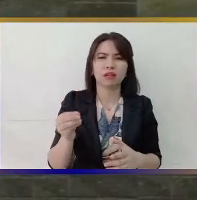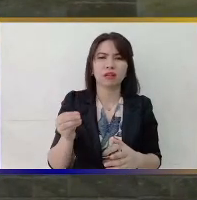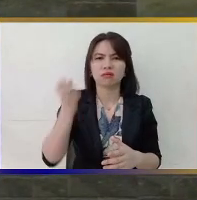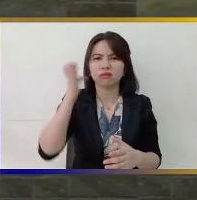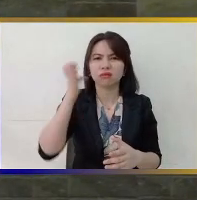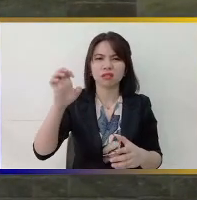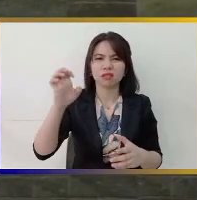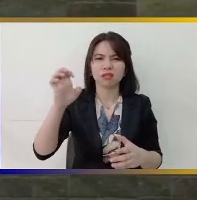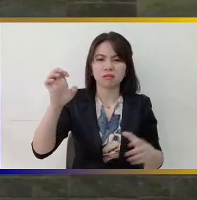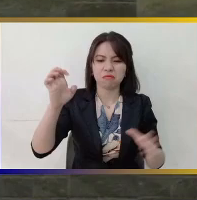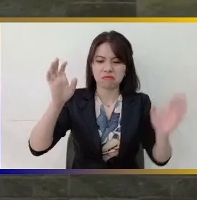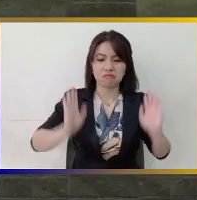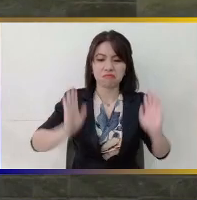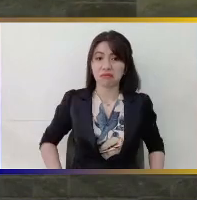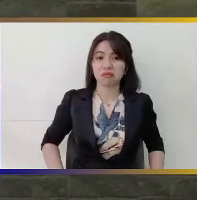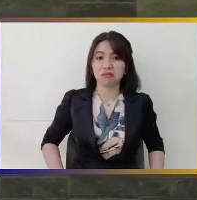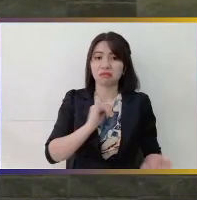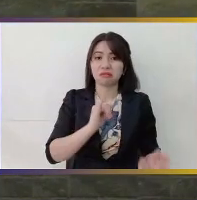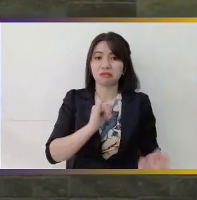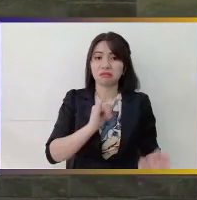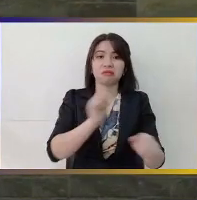ay affected na.